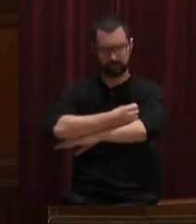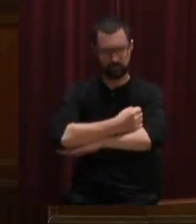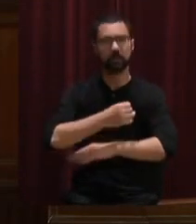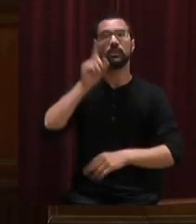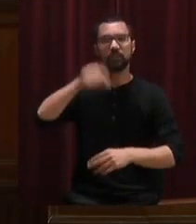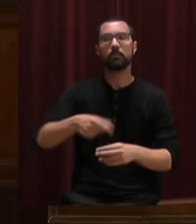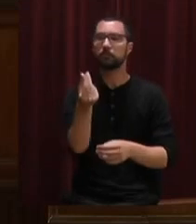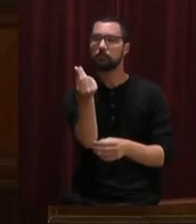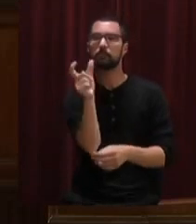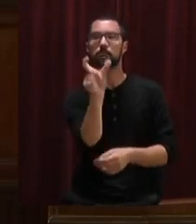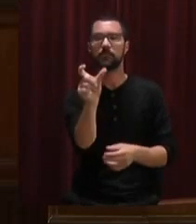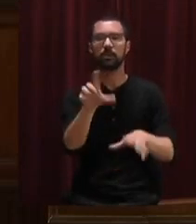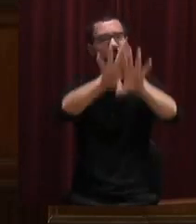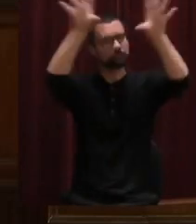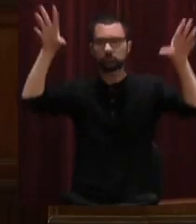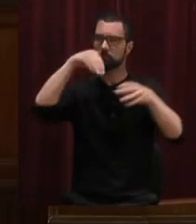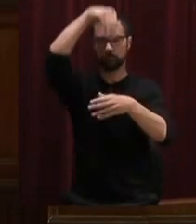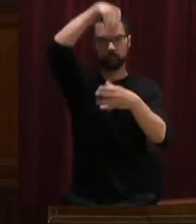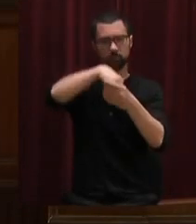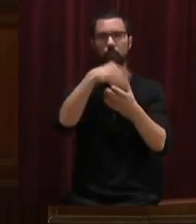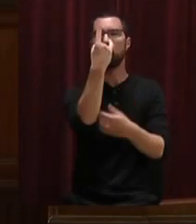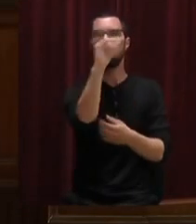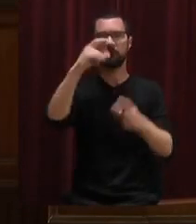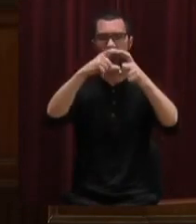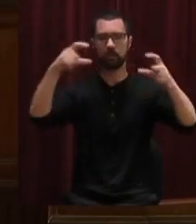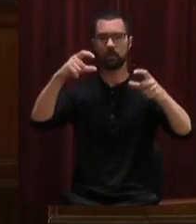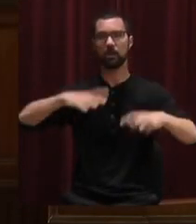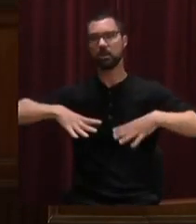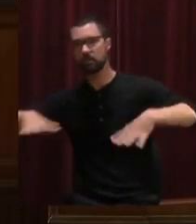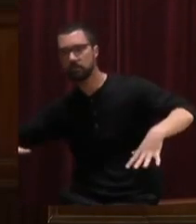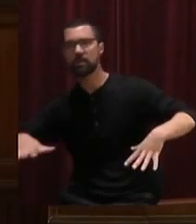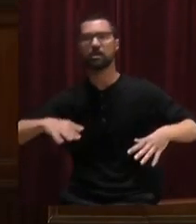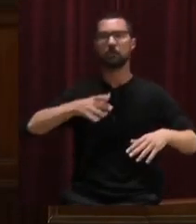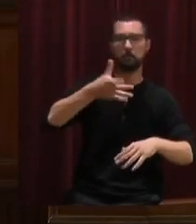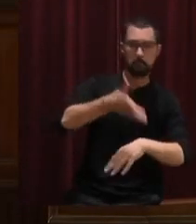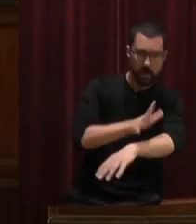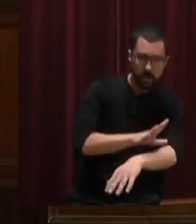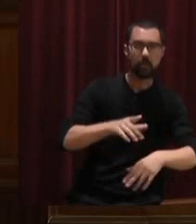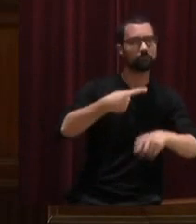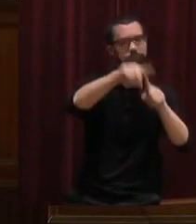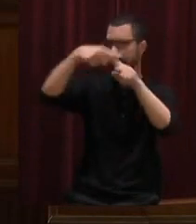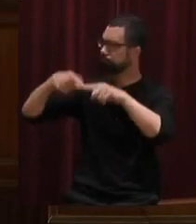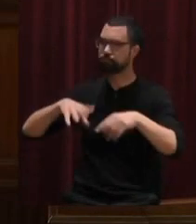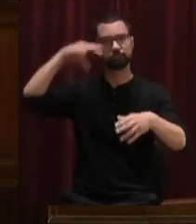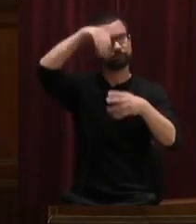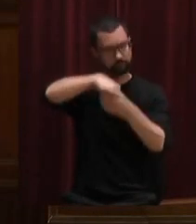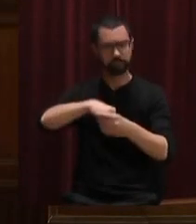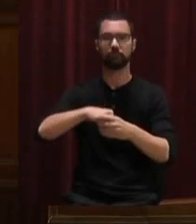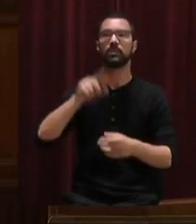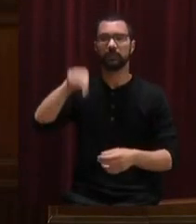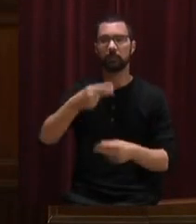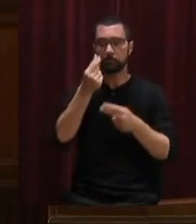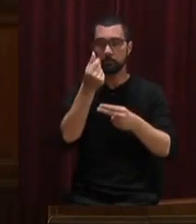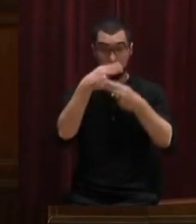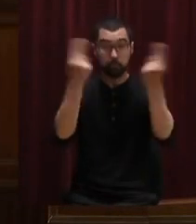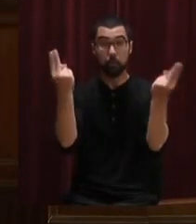de transport públic a les quatre illes, d'estendre-les a les connexions marítimes i fomentar l'ús dels mitjans públics amb preus més barats per qui